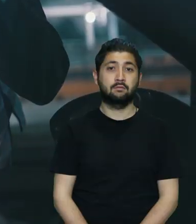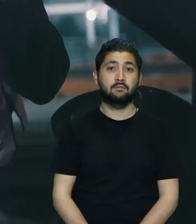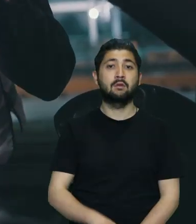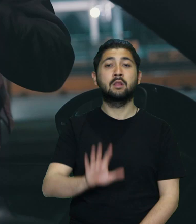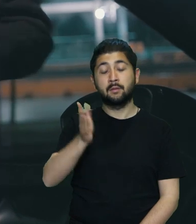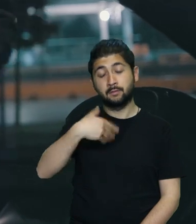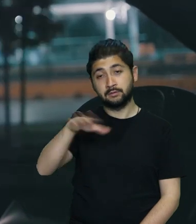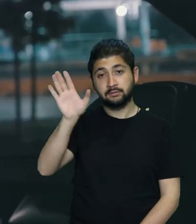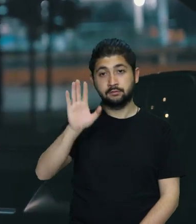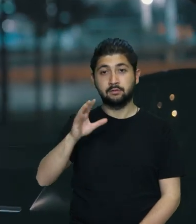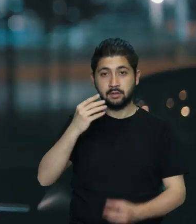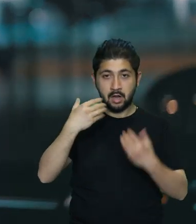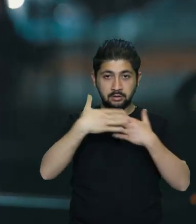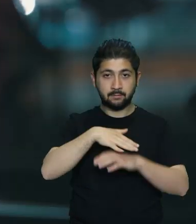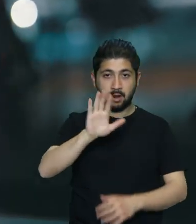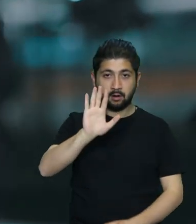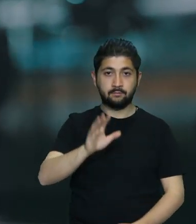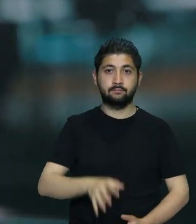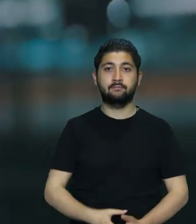Tamam geç. İyi akşamlar.